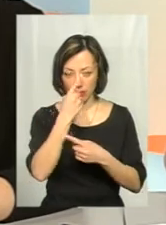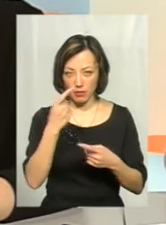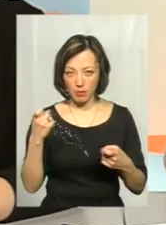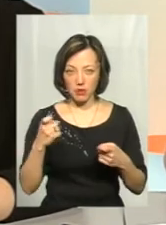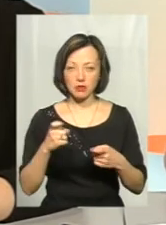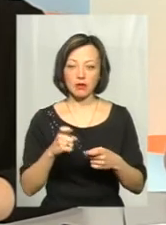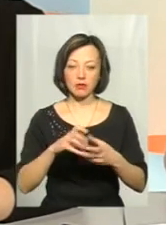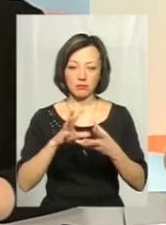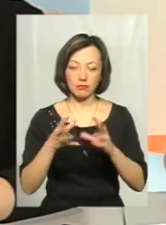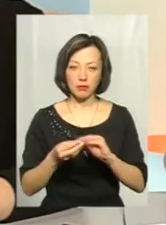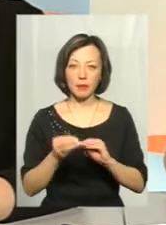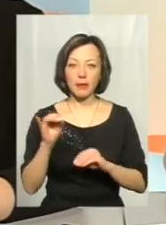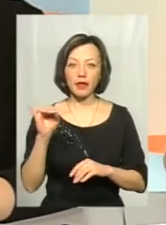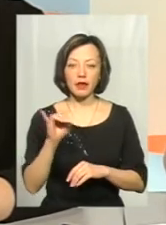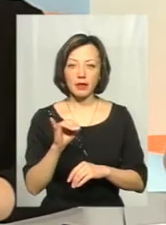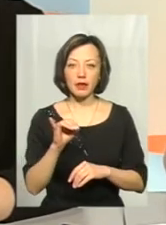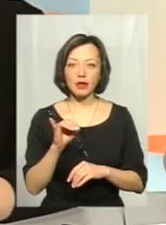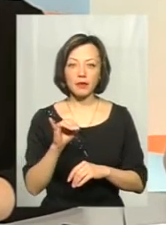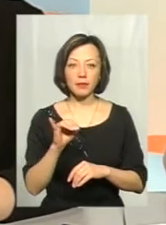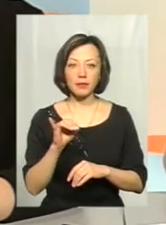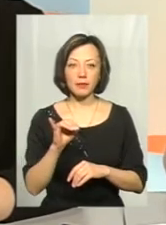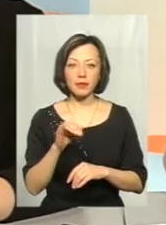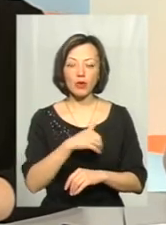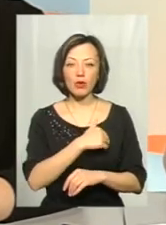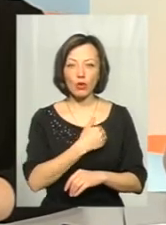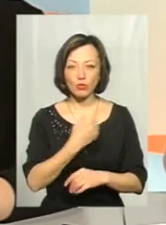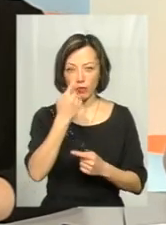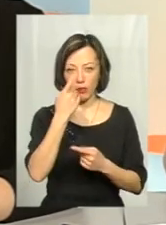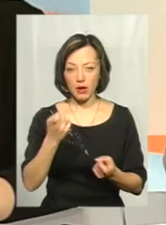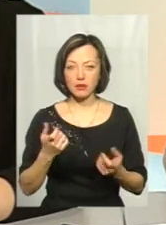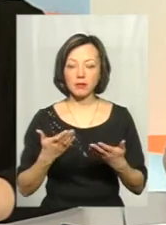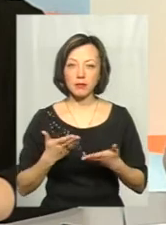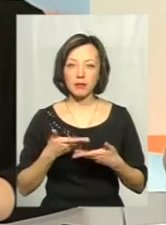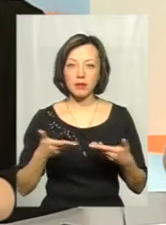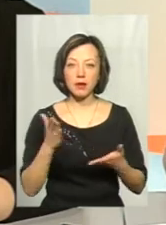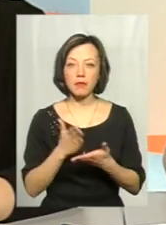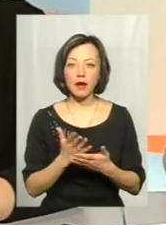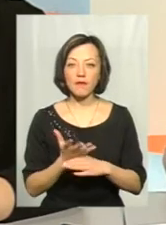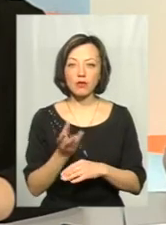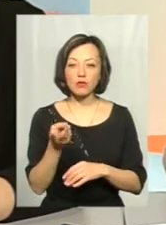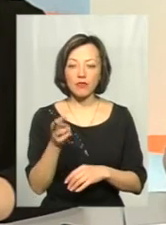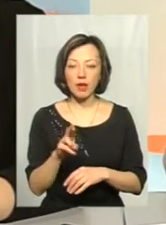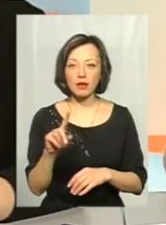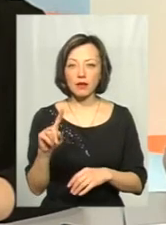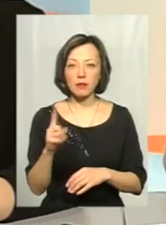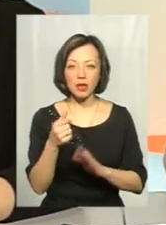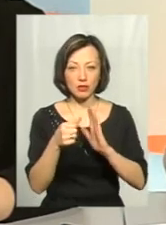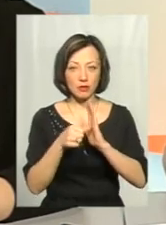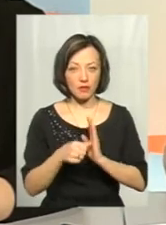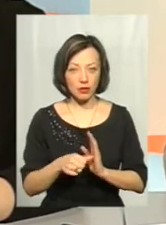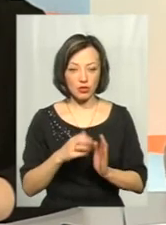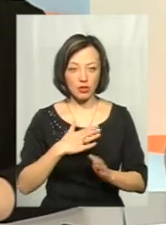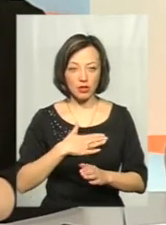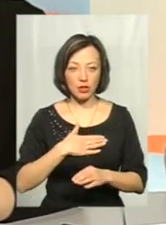оптом туди. І хочу попередити, що ми маємо фінансування лише на перше півріччя нашої